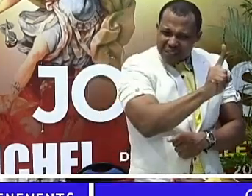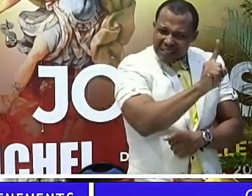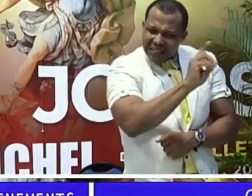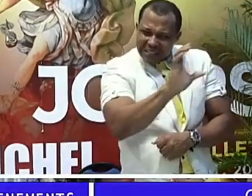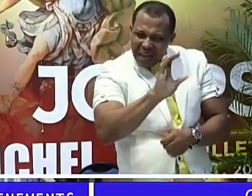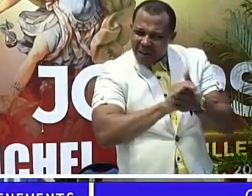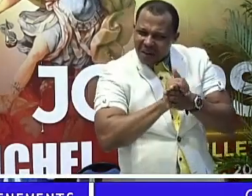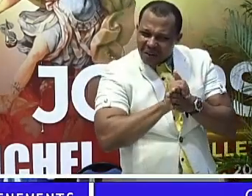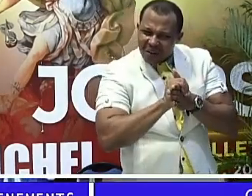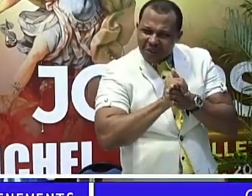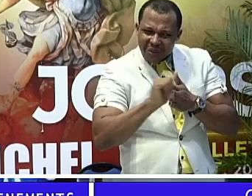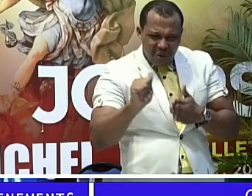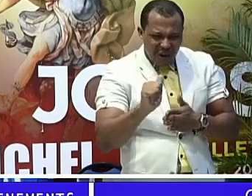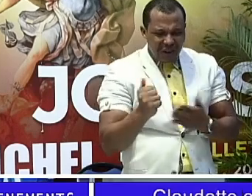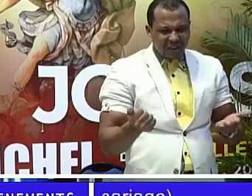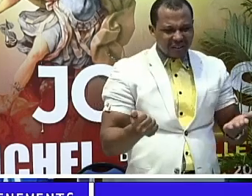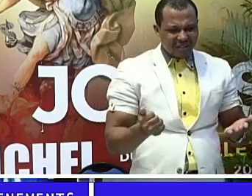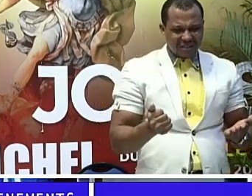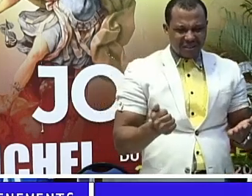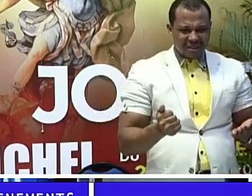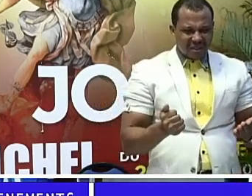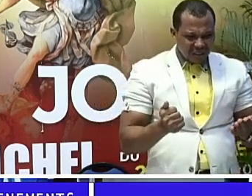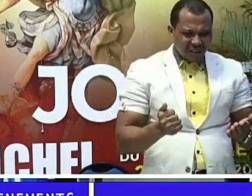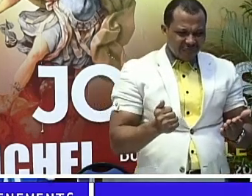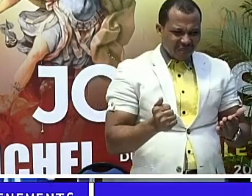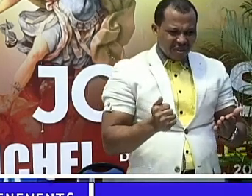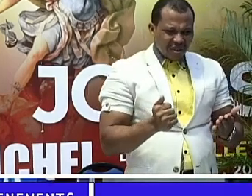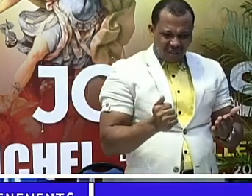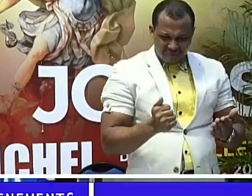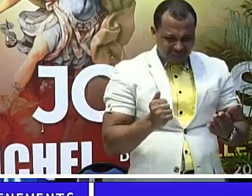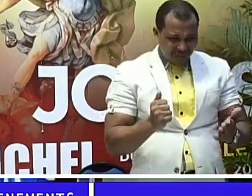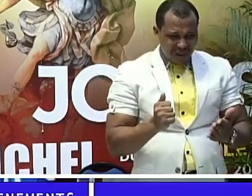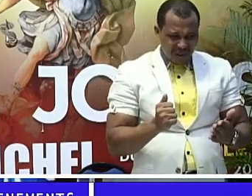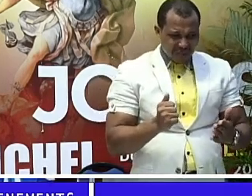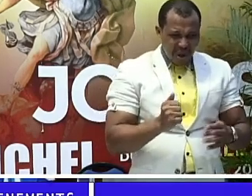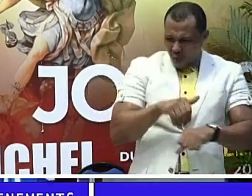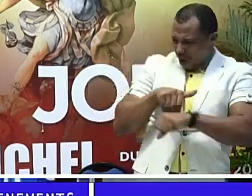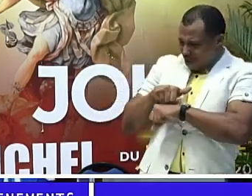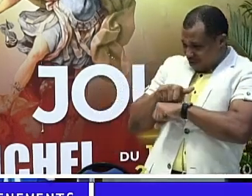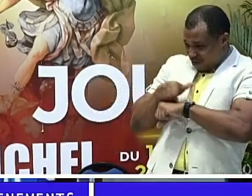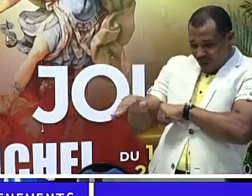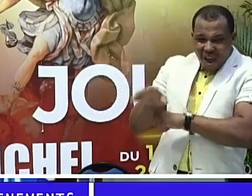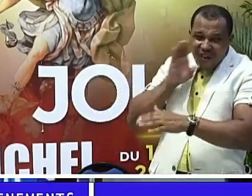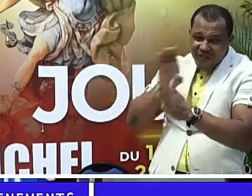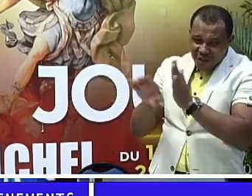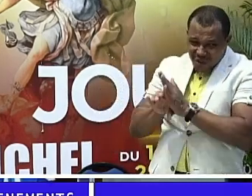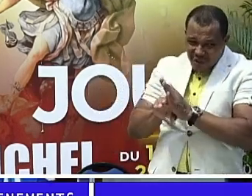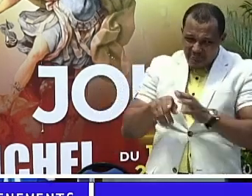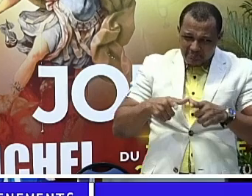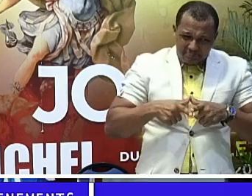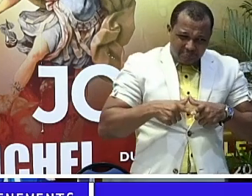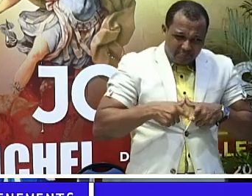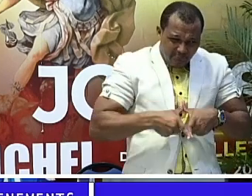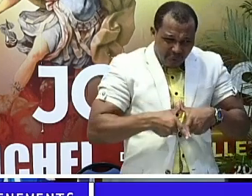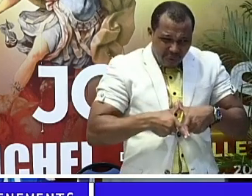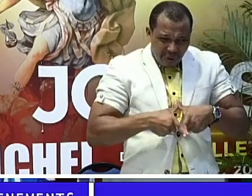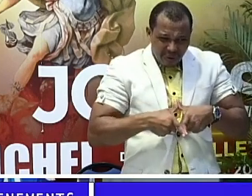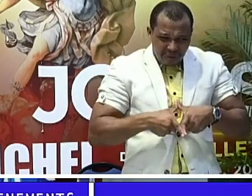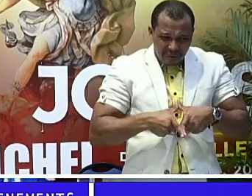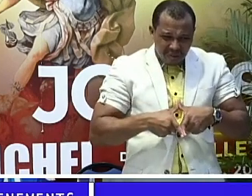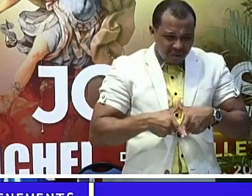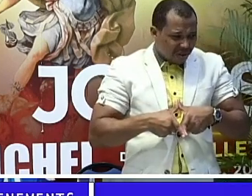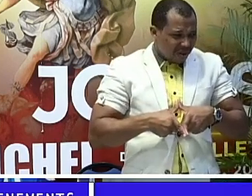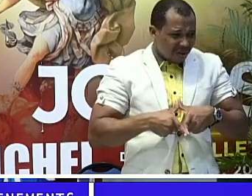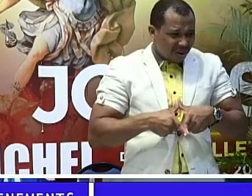ça, pour pas gagner marche gonflé, pour pas gagner compte entre nous. Puis on va prendre des bagages là, pour me dire, nous faire effort, monde